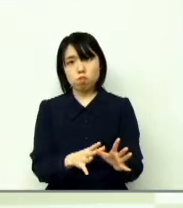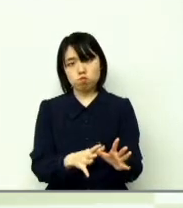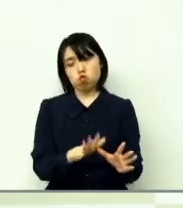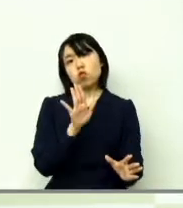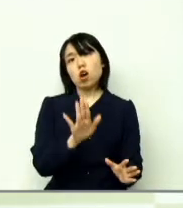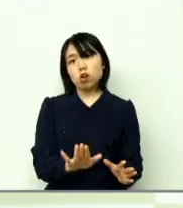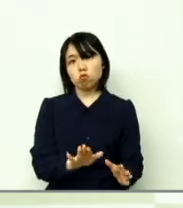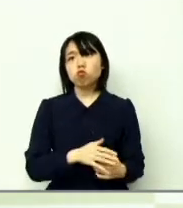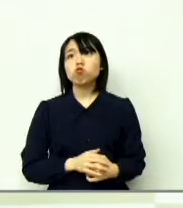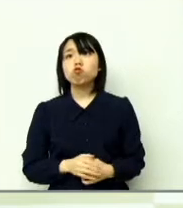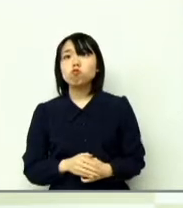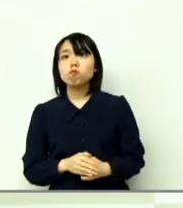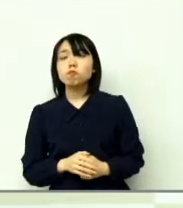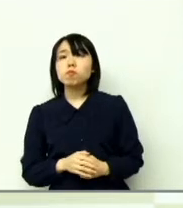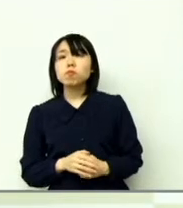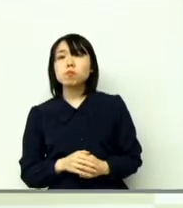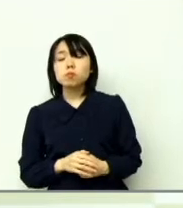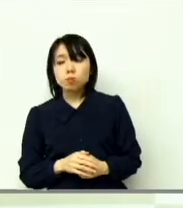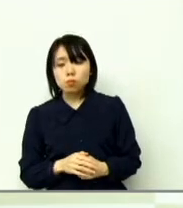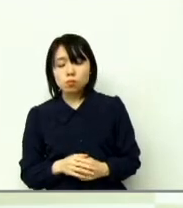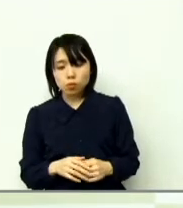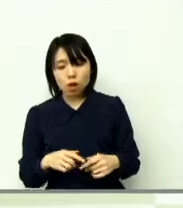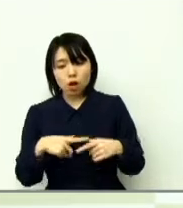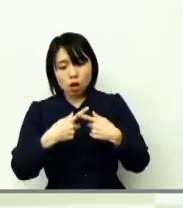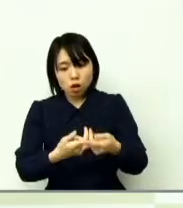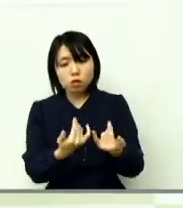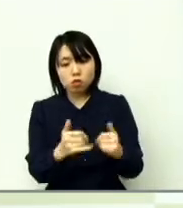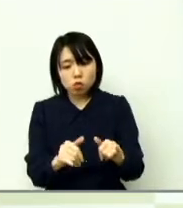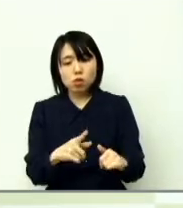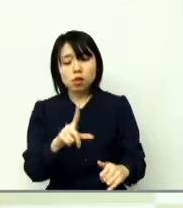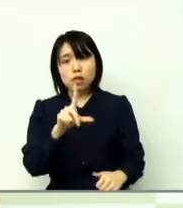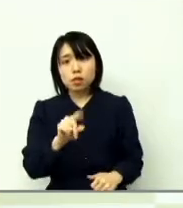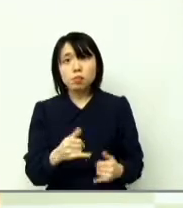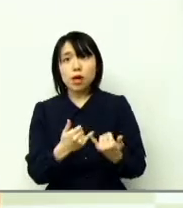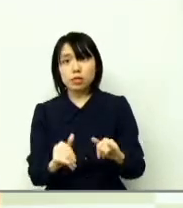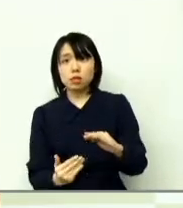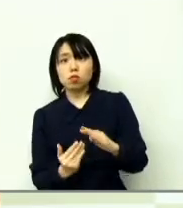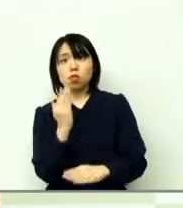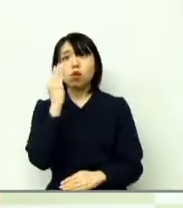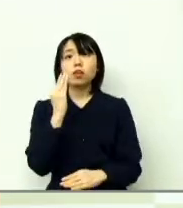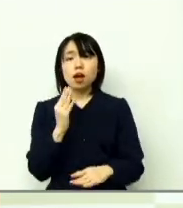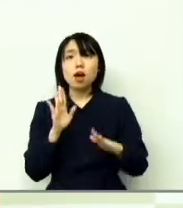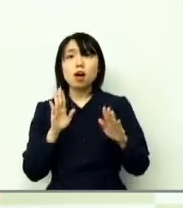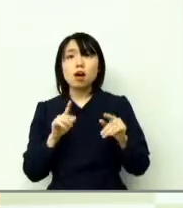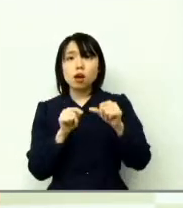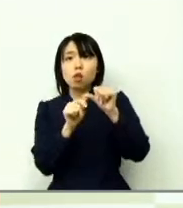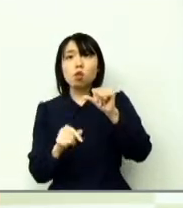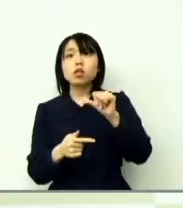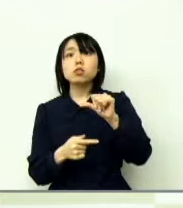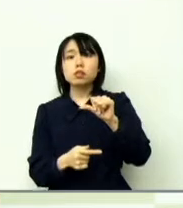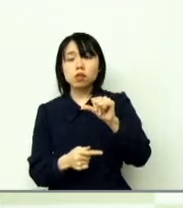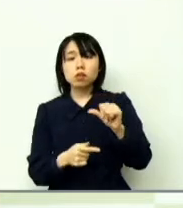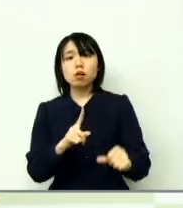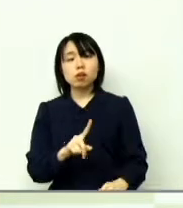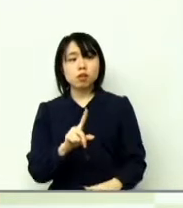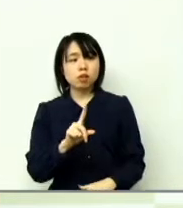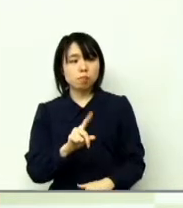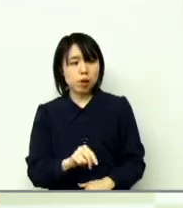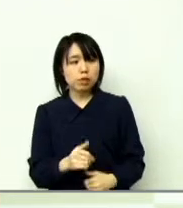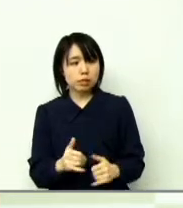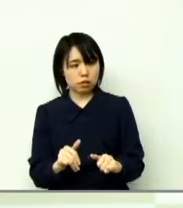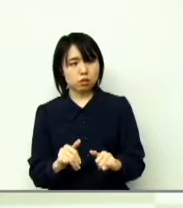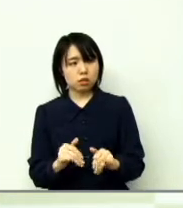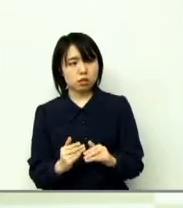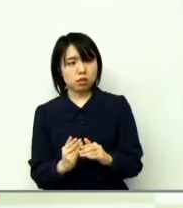は同年4月に初めて1万人を超えて、5月1日現在では1万198人と前年同月